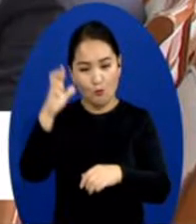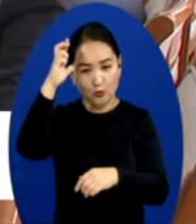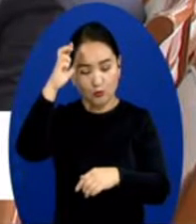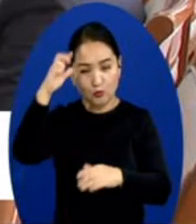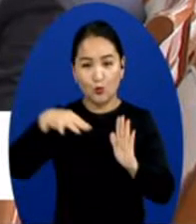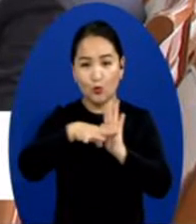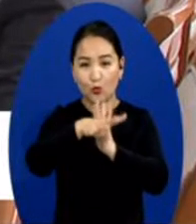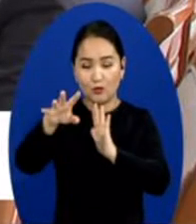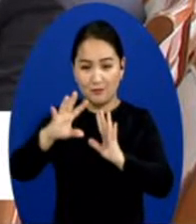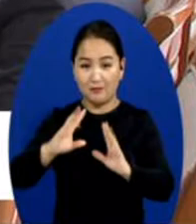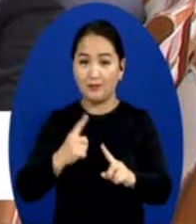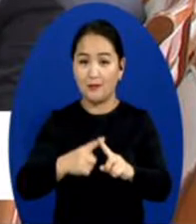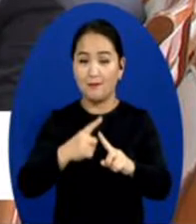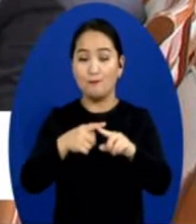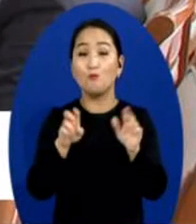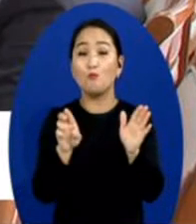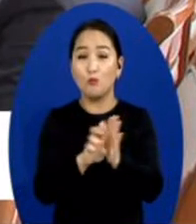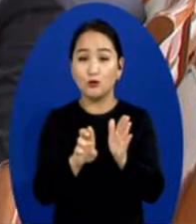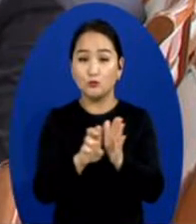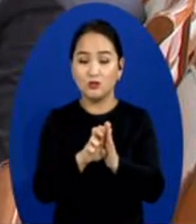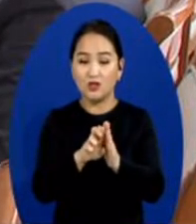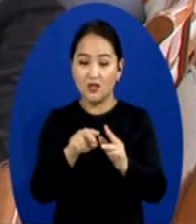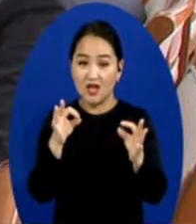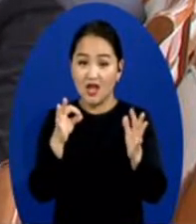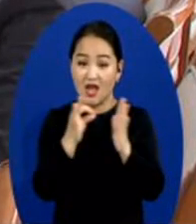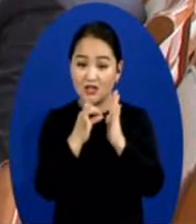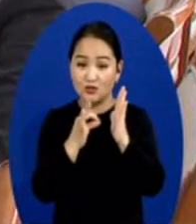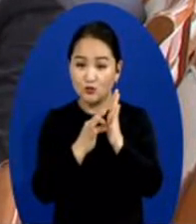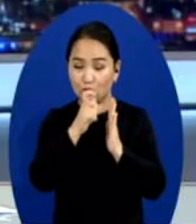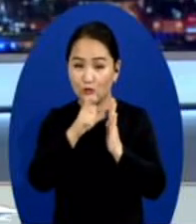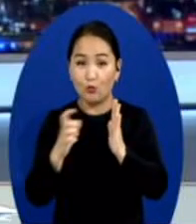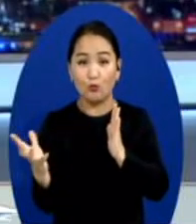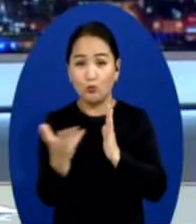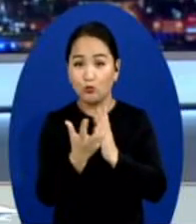боломжтой энэ хилцүүлэгт оролцогчд илэрхийлж байлаа.